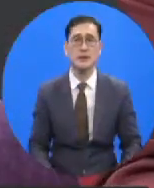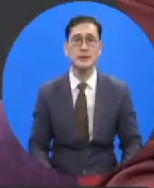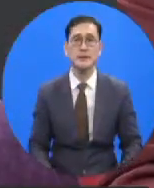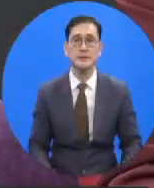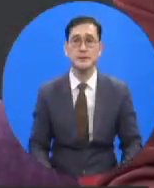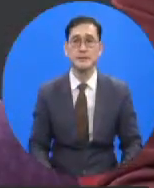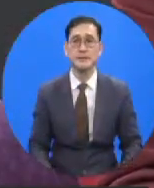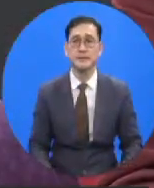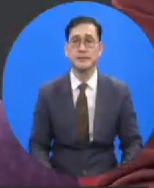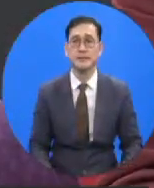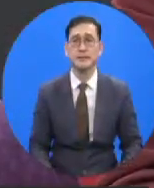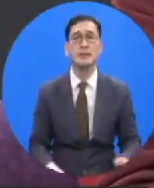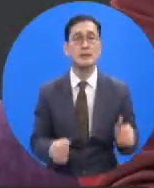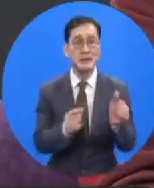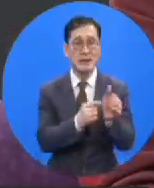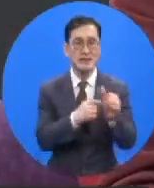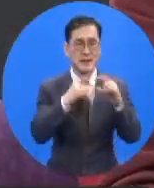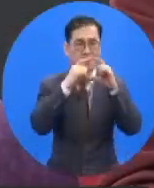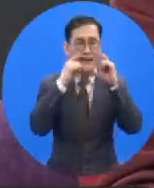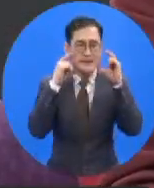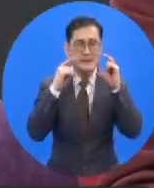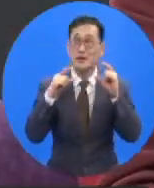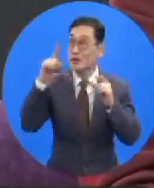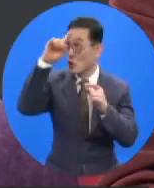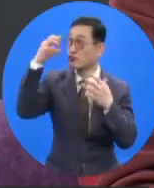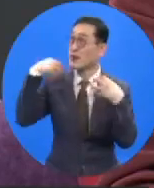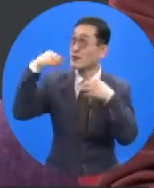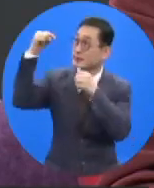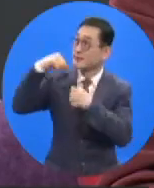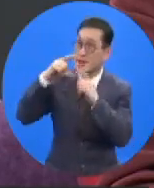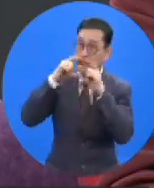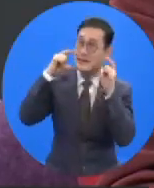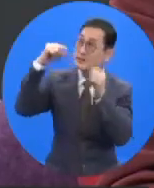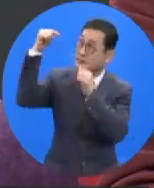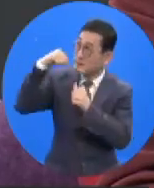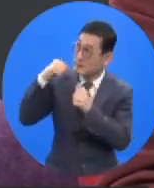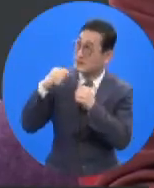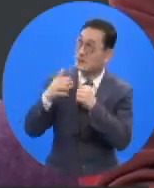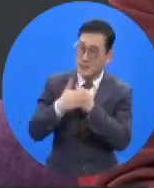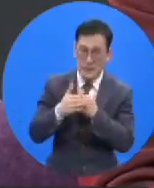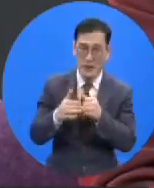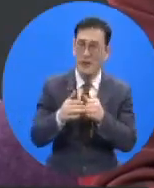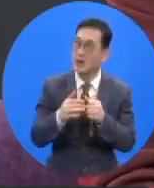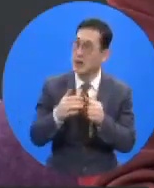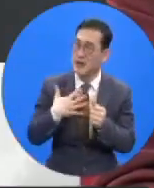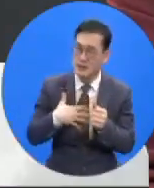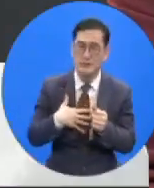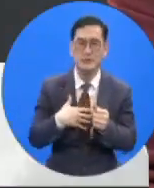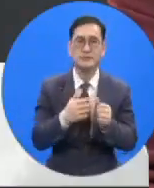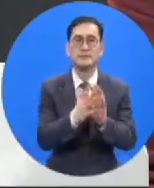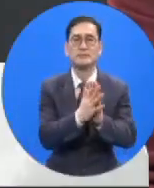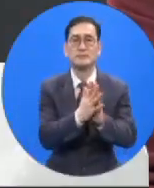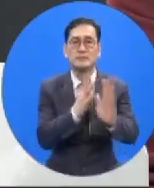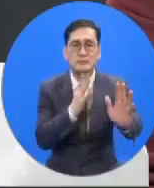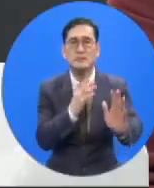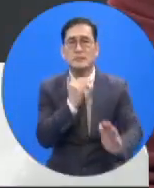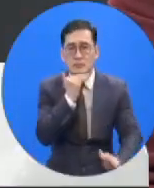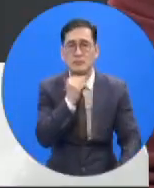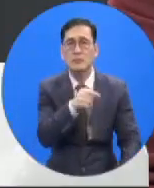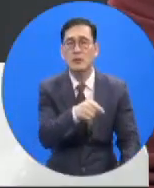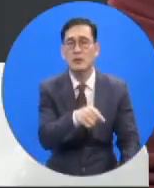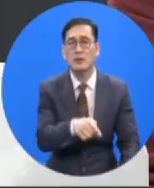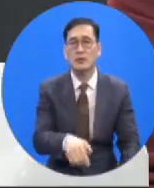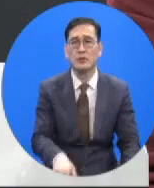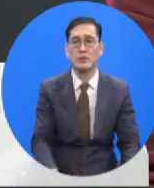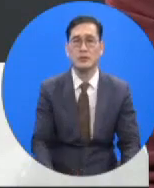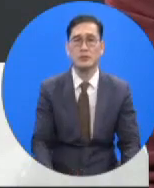곳에 출석해 써요 안 아프려고 선교사를 시키니까 맞서라 자격 뭐 서로 사회에서 거리들이 해라 이렇게 1가에 그날